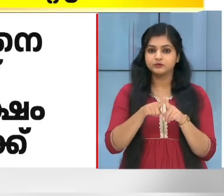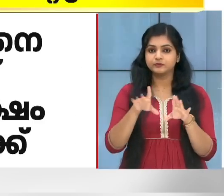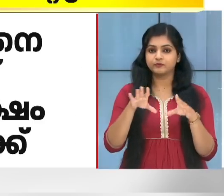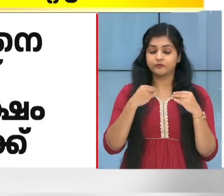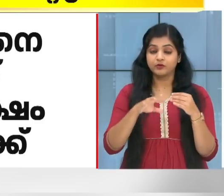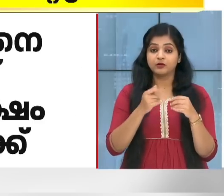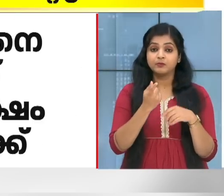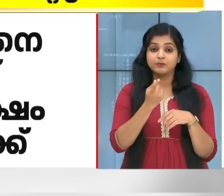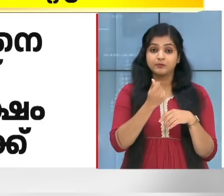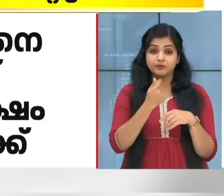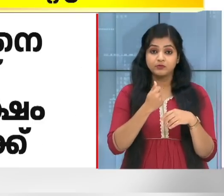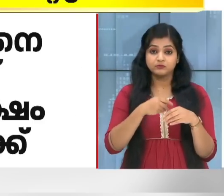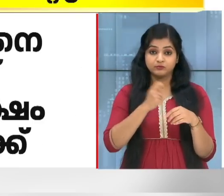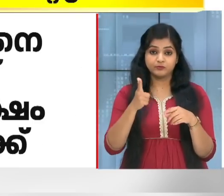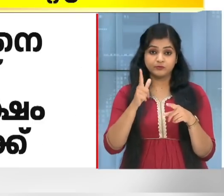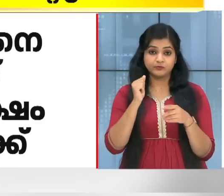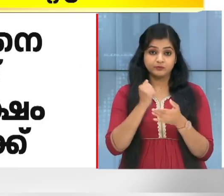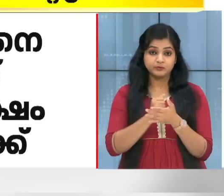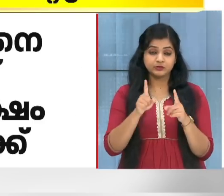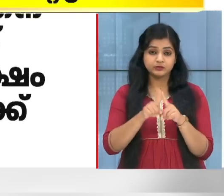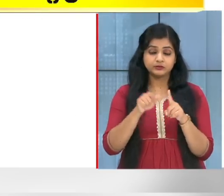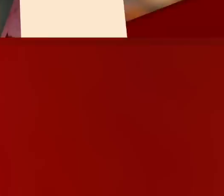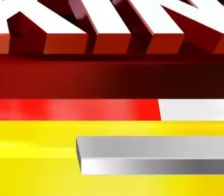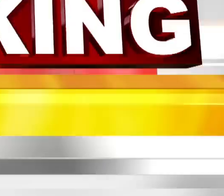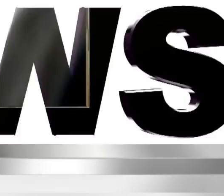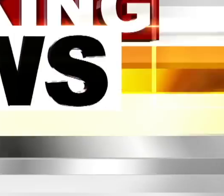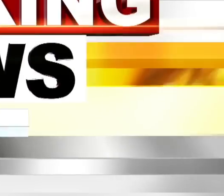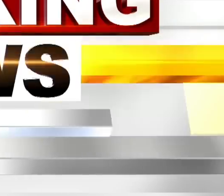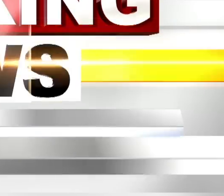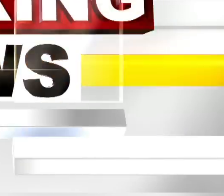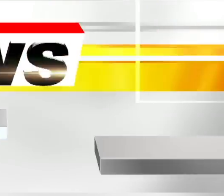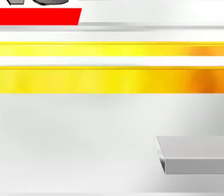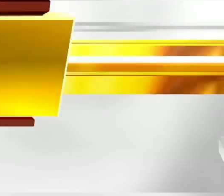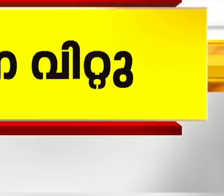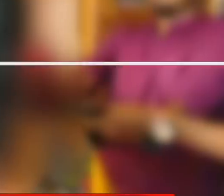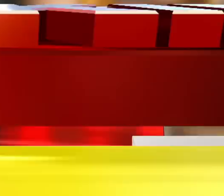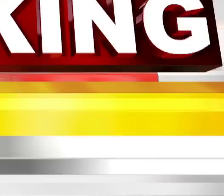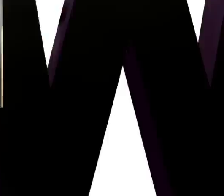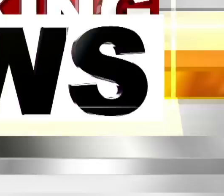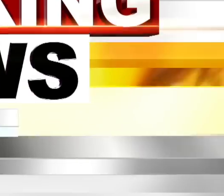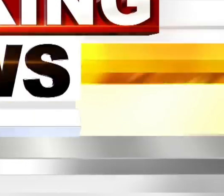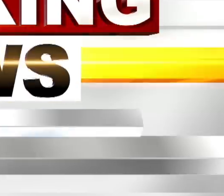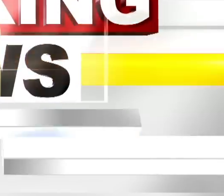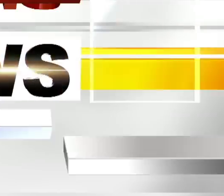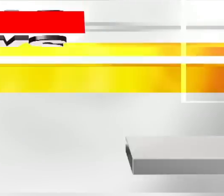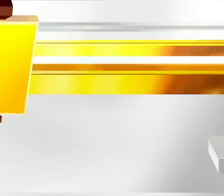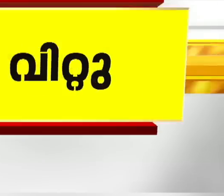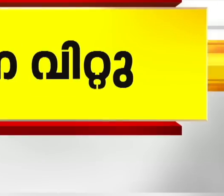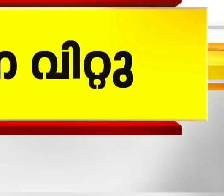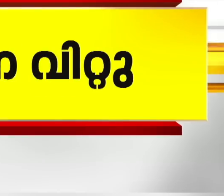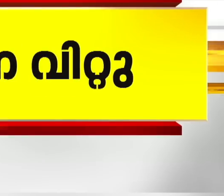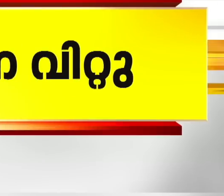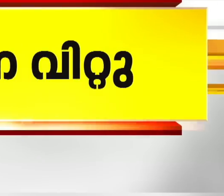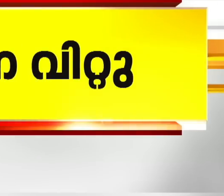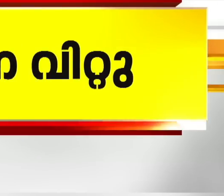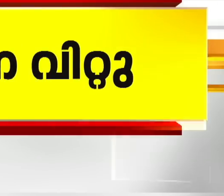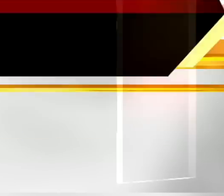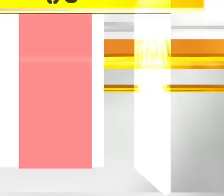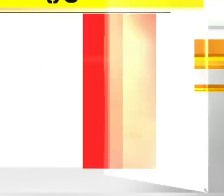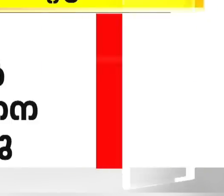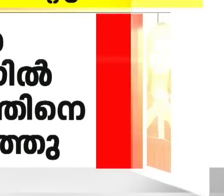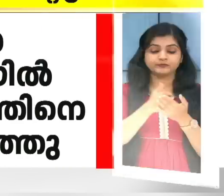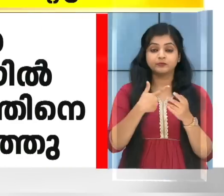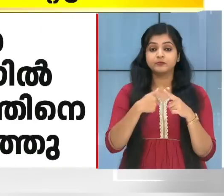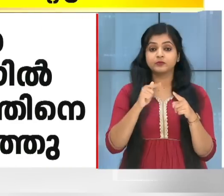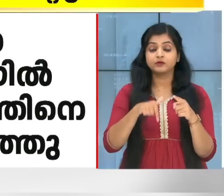കാര്യം സംസാരിച്ചിട്ടില്ല എന്ന് ഇവർ പറയുന്നു. പക്ഷേ അത് പോലീസ് അന്വേഷണത്തിൽ മാത്രമേ നമുക്ക് സ്ഥിരീകരിക്കാൻ കഴിയുകയുള്ളൂ. അതിനുശേഷം ഇവരുടെ ഭർത്താവ്, അതായത് ഈ കുട്ടിയുടെ യഥാർത്ഥ മാതാവിന്റെ